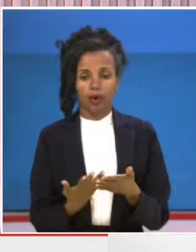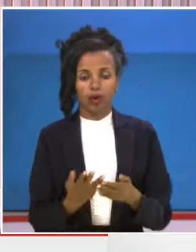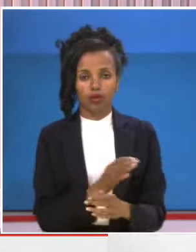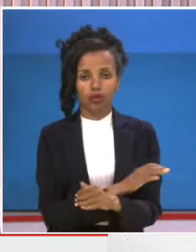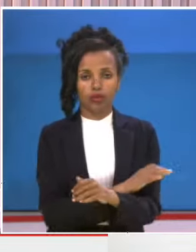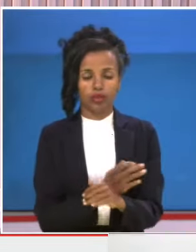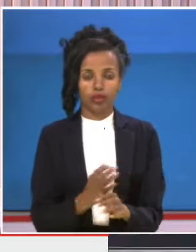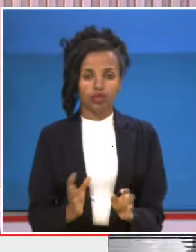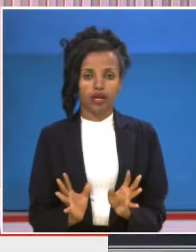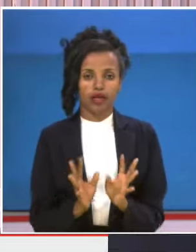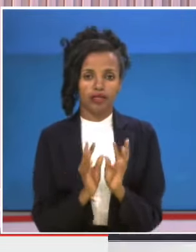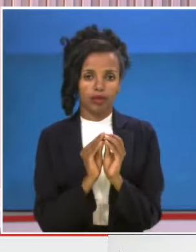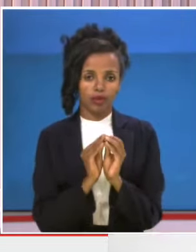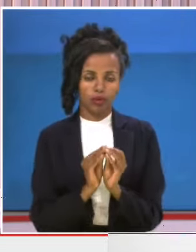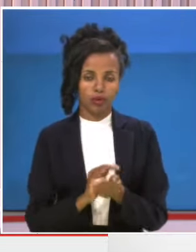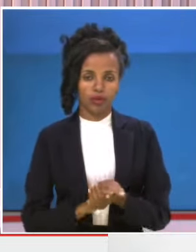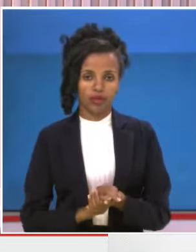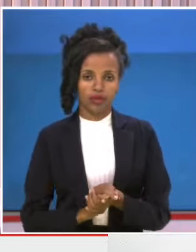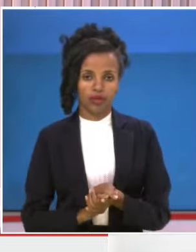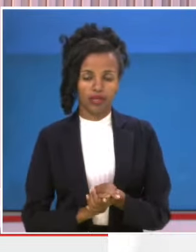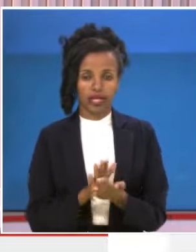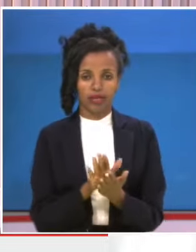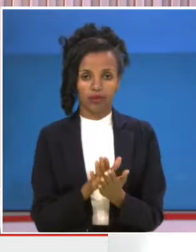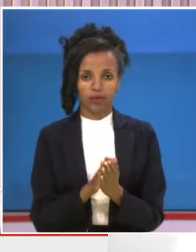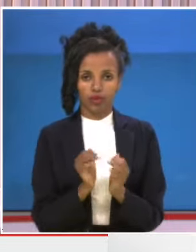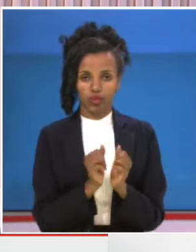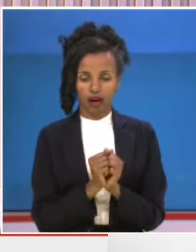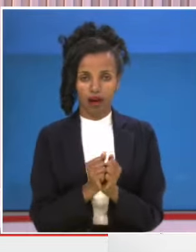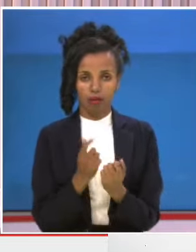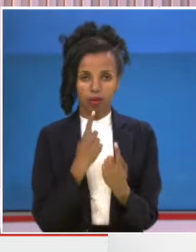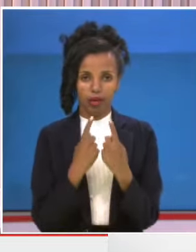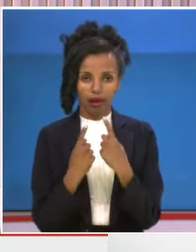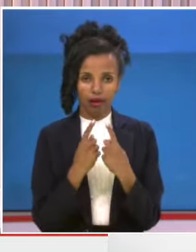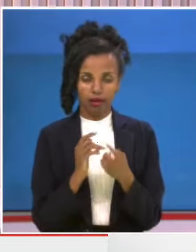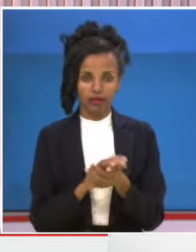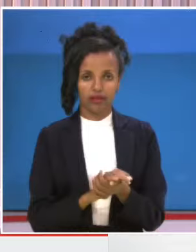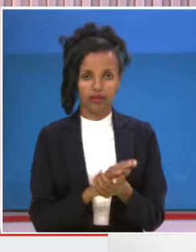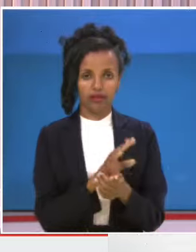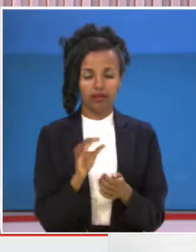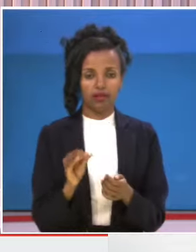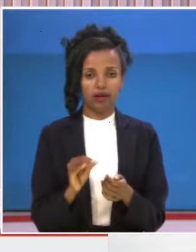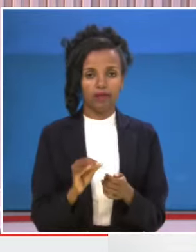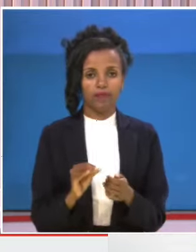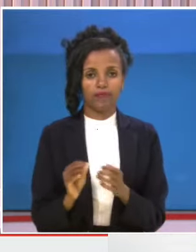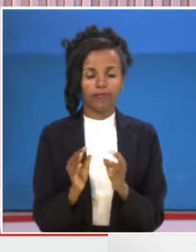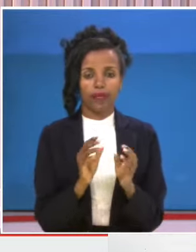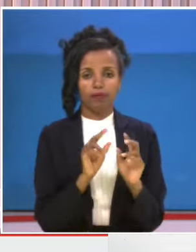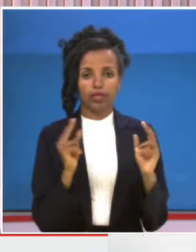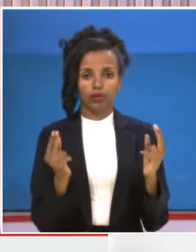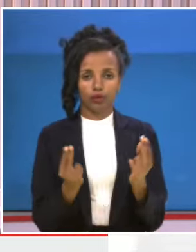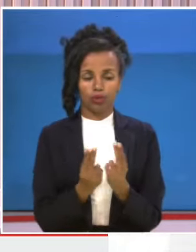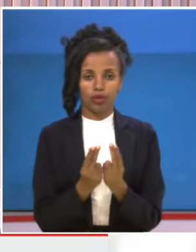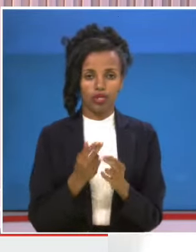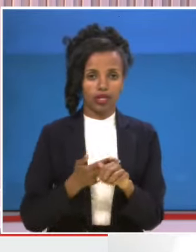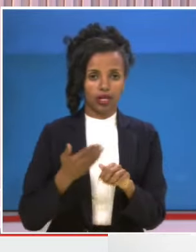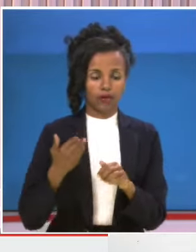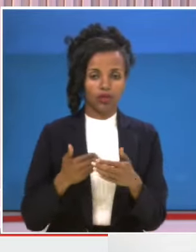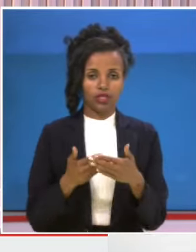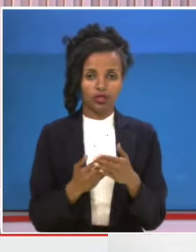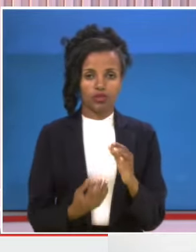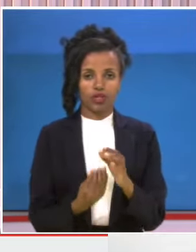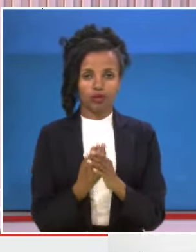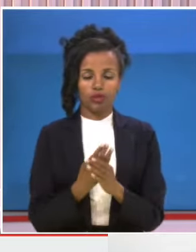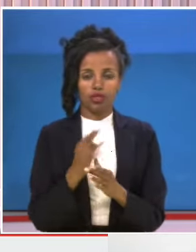ጉልበቶችን ማሰባስቦ ከትምርት ቤቶች ጋር በመነጋገር እና በደቦ ቀድሞ የደረሱ ሰብሎችን